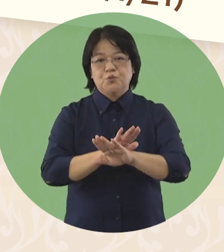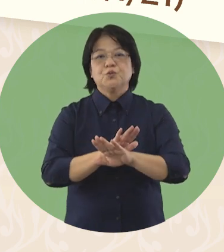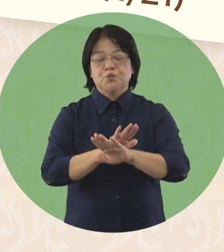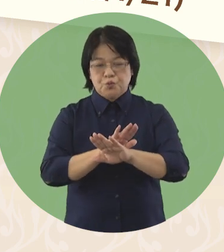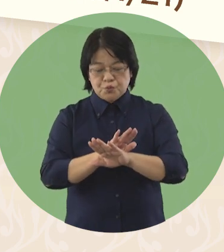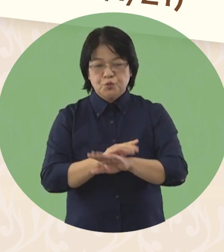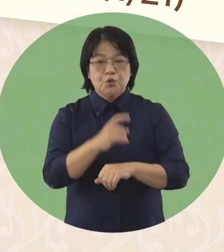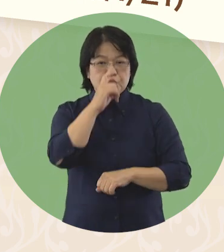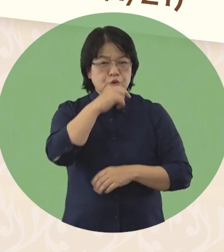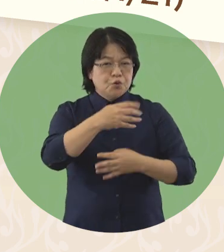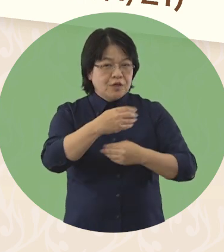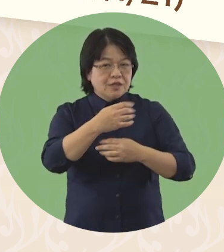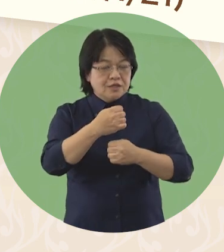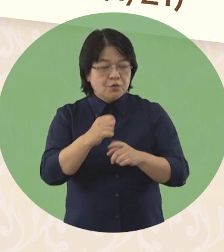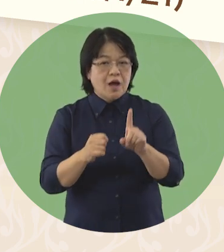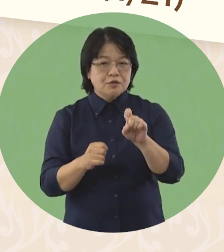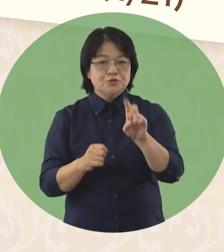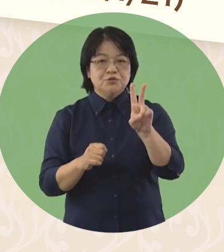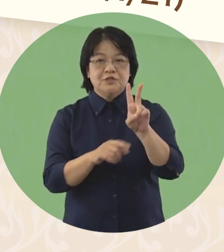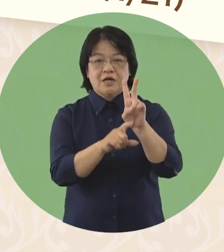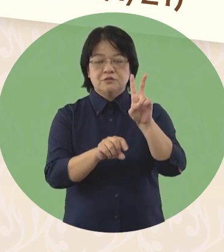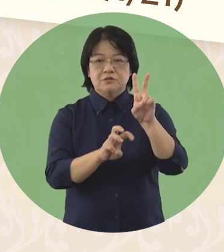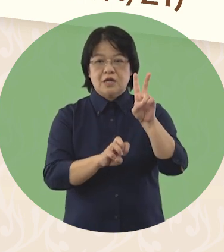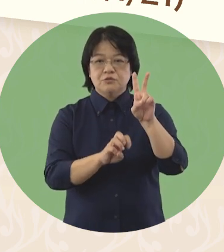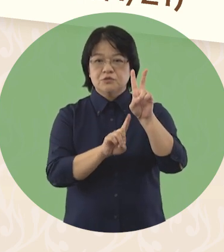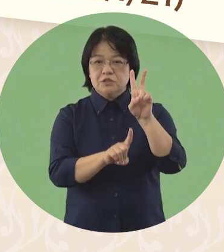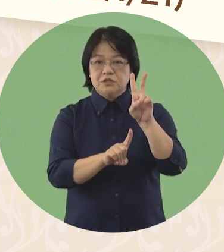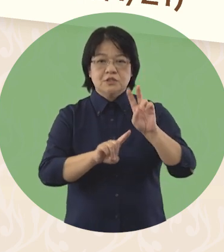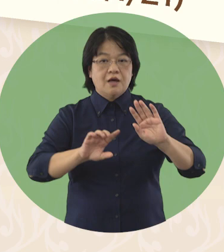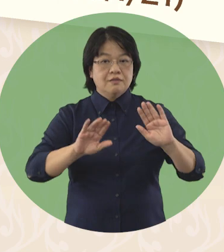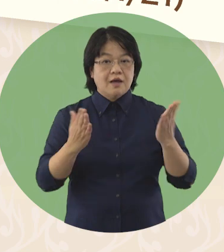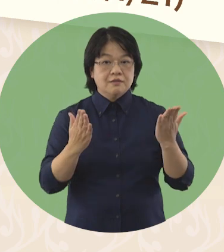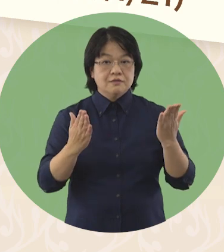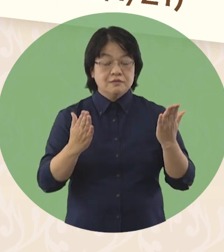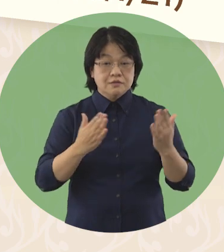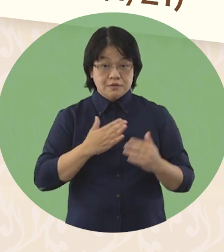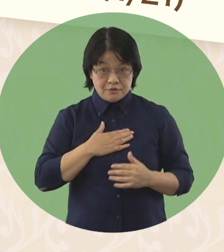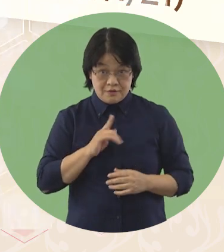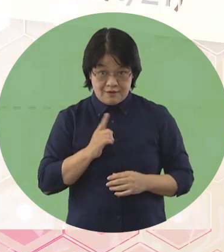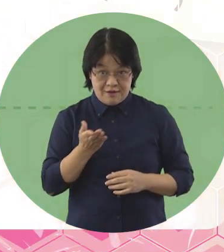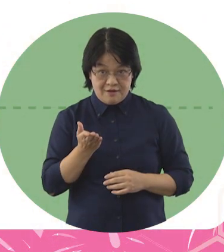12月31日がないんじゃ、知っておったかな。